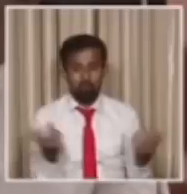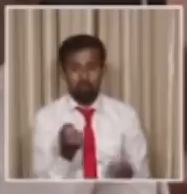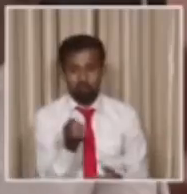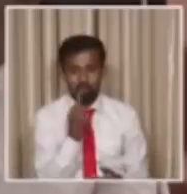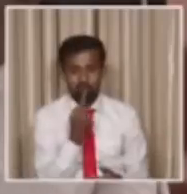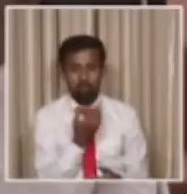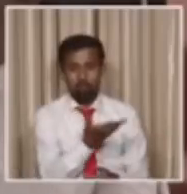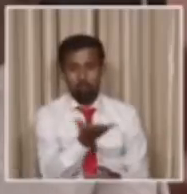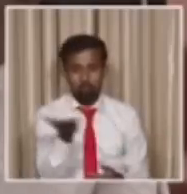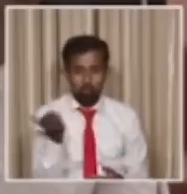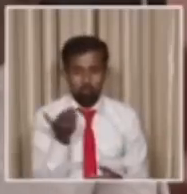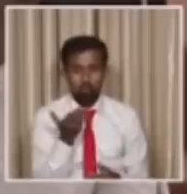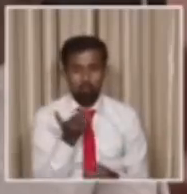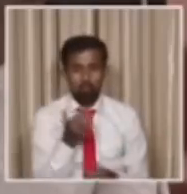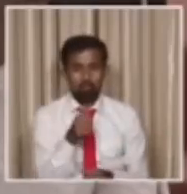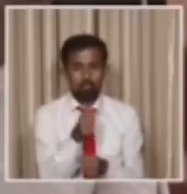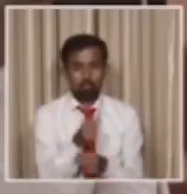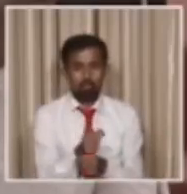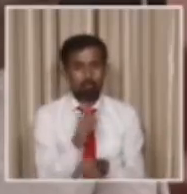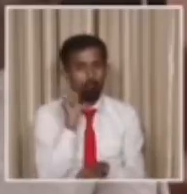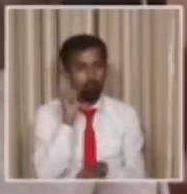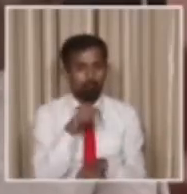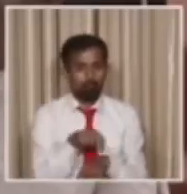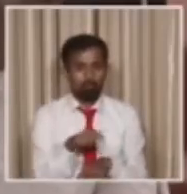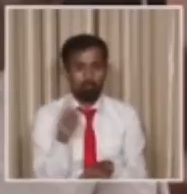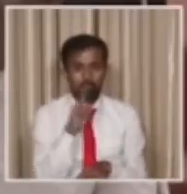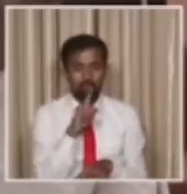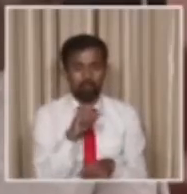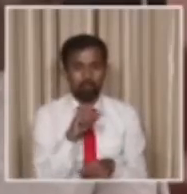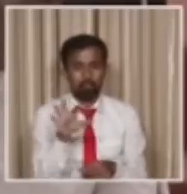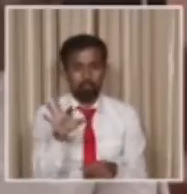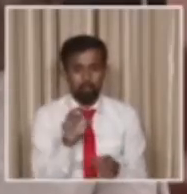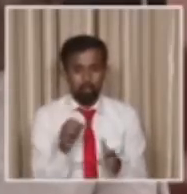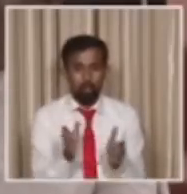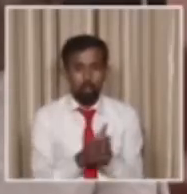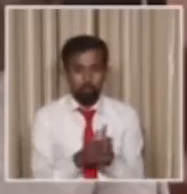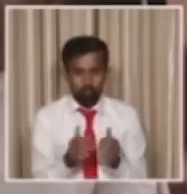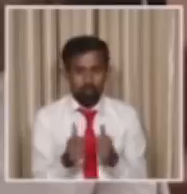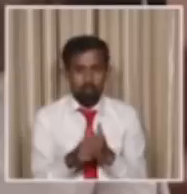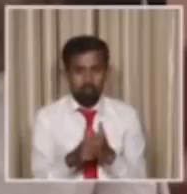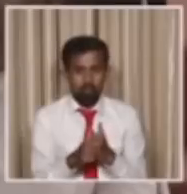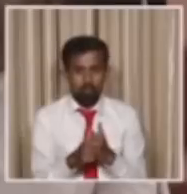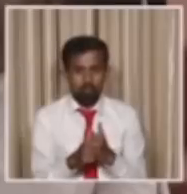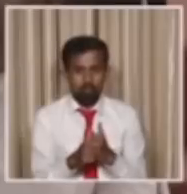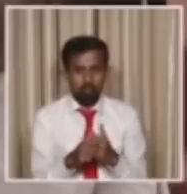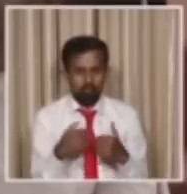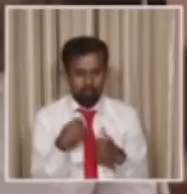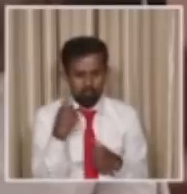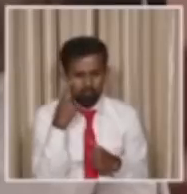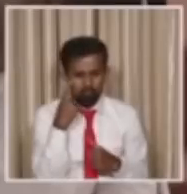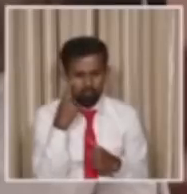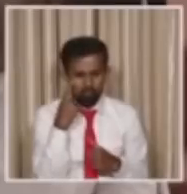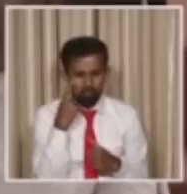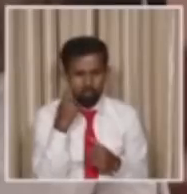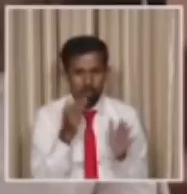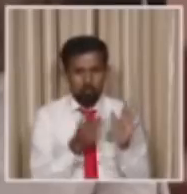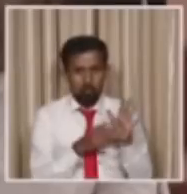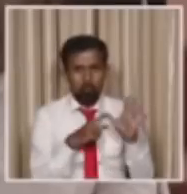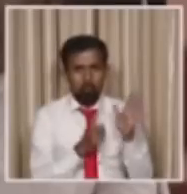ඔබලා ඔබතුමාන්ලාගේ රජයේ කාලේ තමයි ඉස්ලාම සිලෙක් කමිටි එකක් දැම්මේ. මම හිතන්නේ මට මතක විදියට